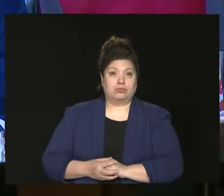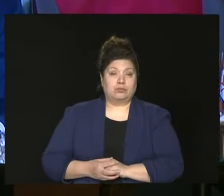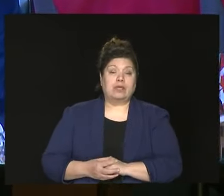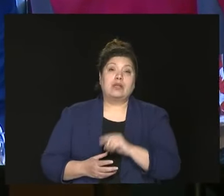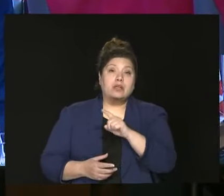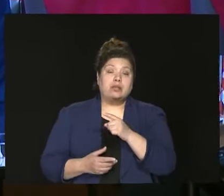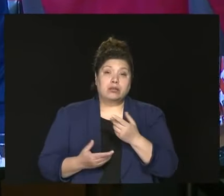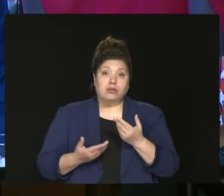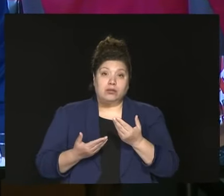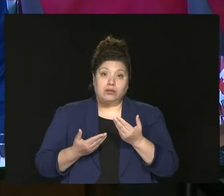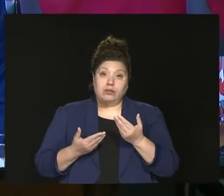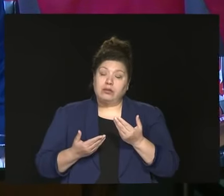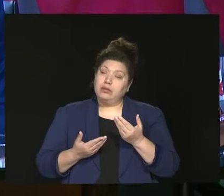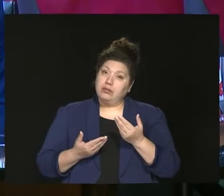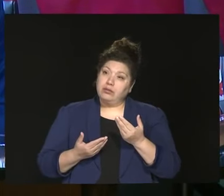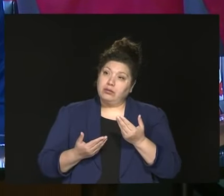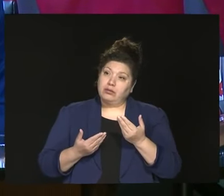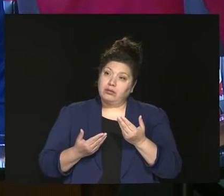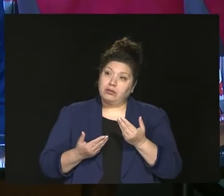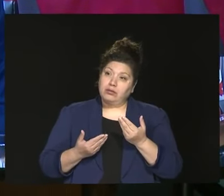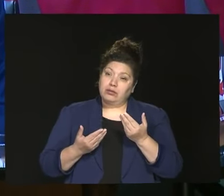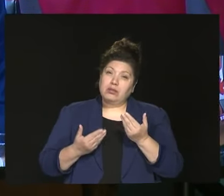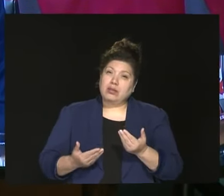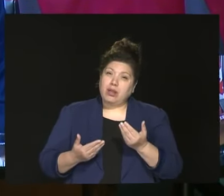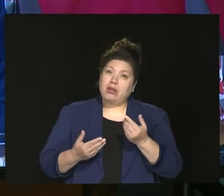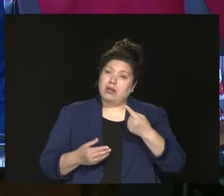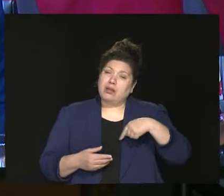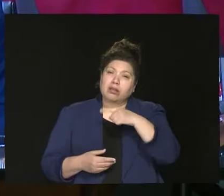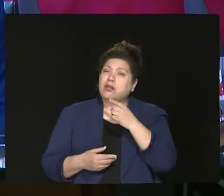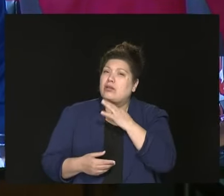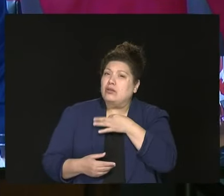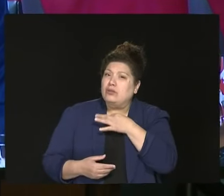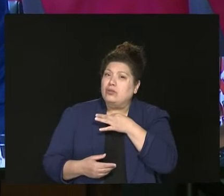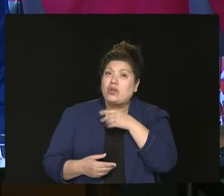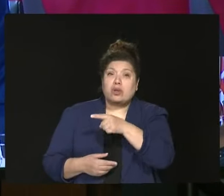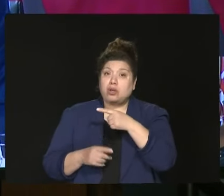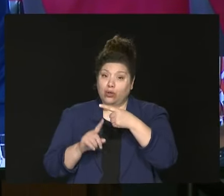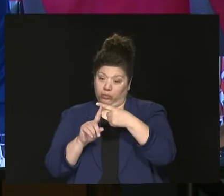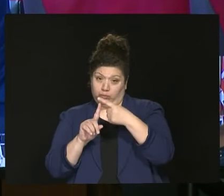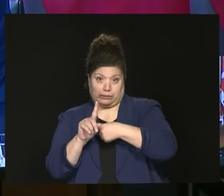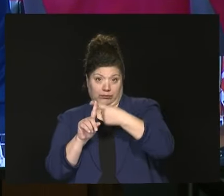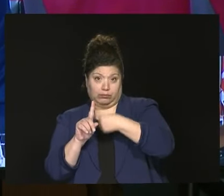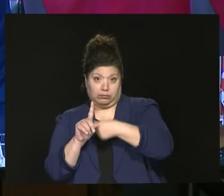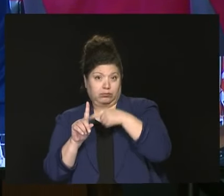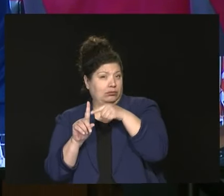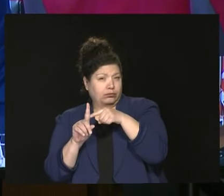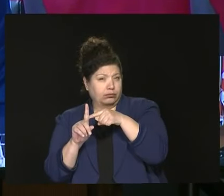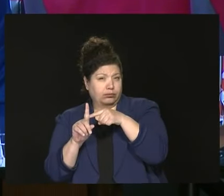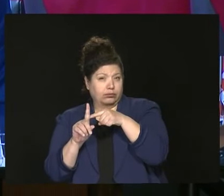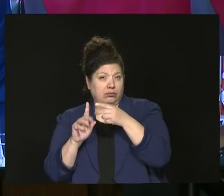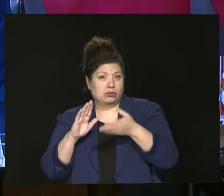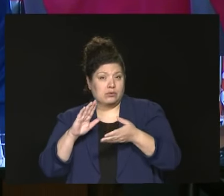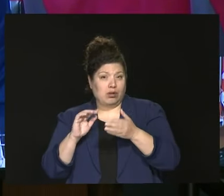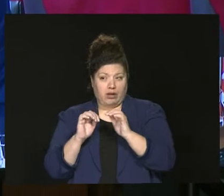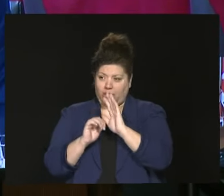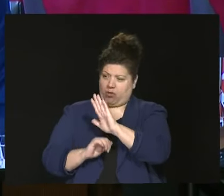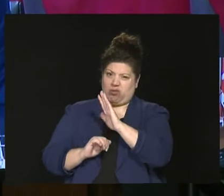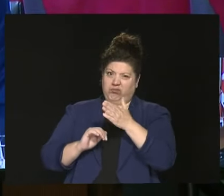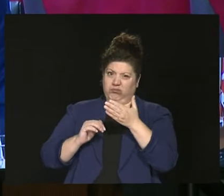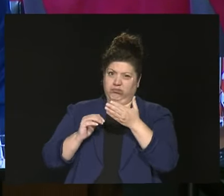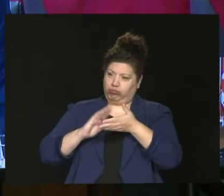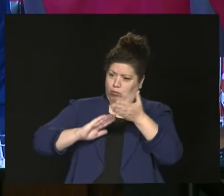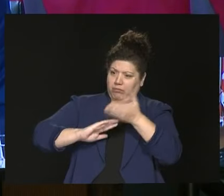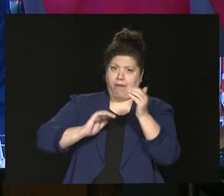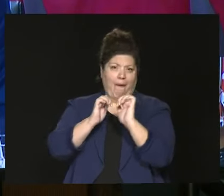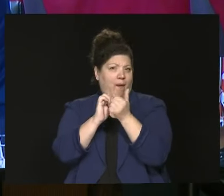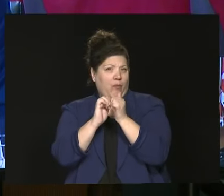programme pour les loyers va fonctionner. Donc, je me demandais si vous pouviez nous expliquer peut-être étape par étape. Si je suis, par